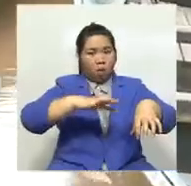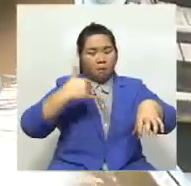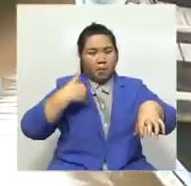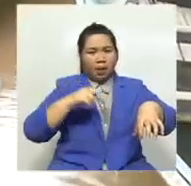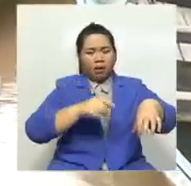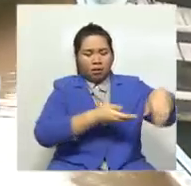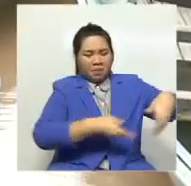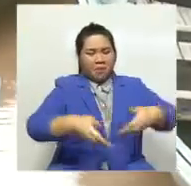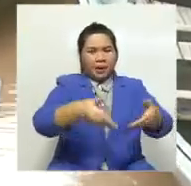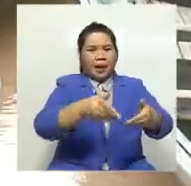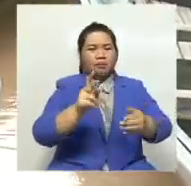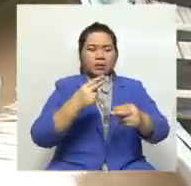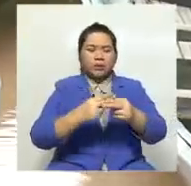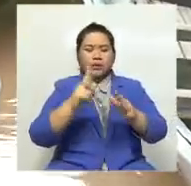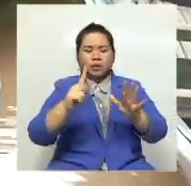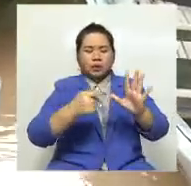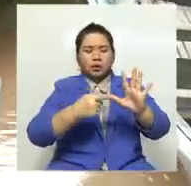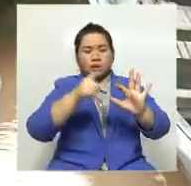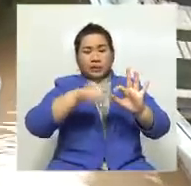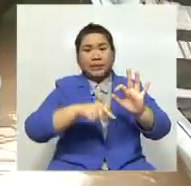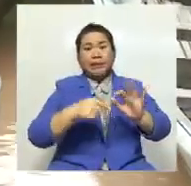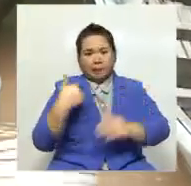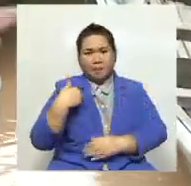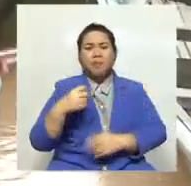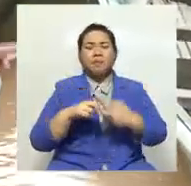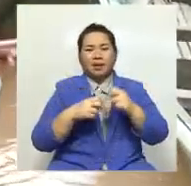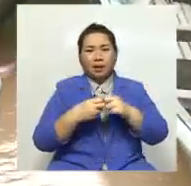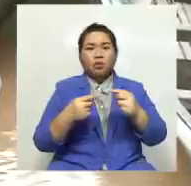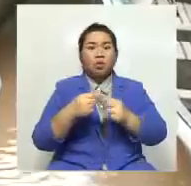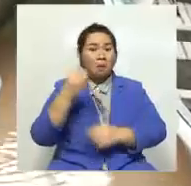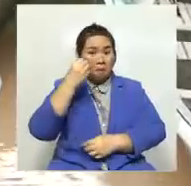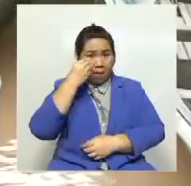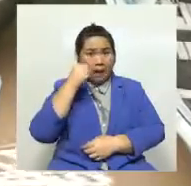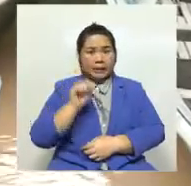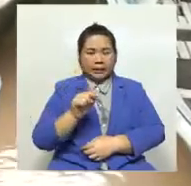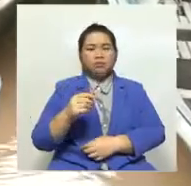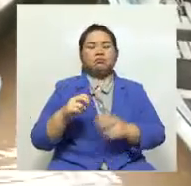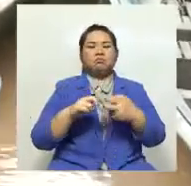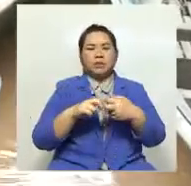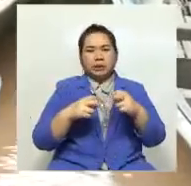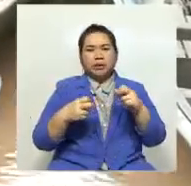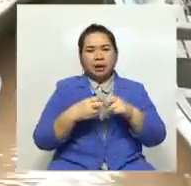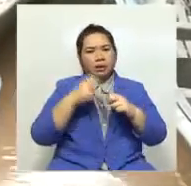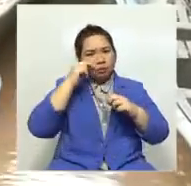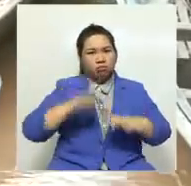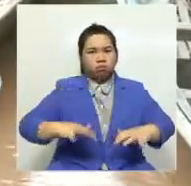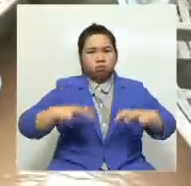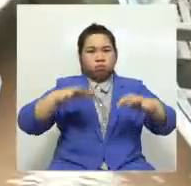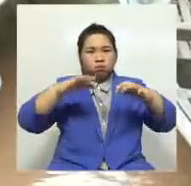ำก่ำค่ะมาหนุนนะคะส่งผลให้ชาวบ้านที่บ้านพนมใต้ค่ะได้รับผลกระทบนะคะน้ำท่วม